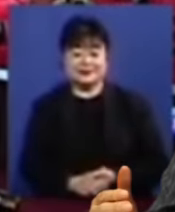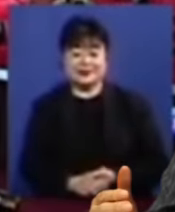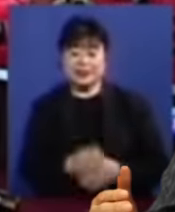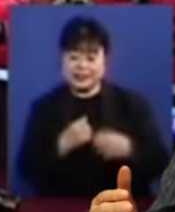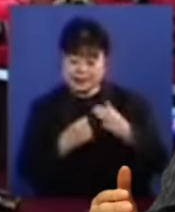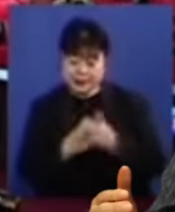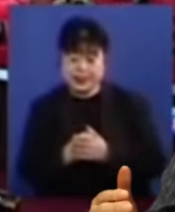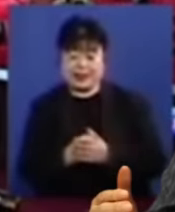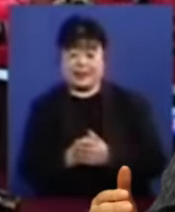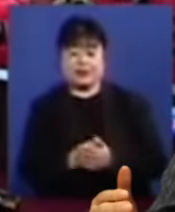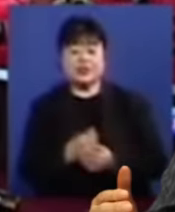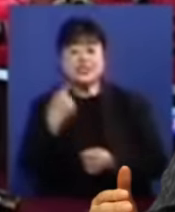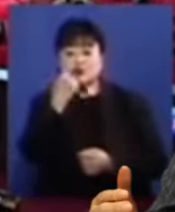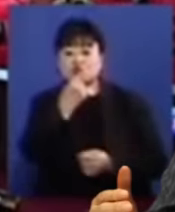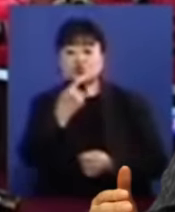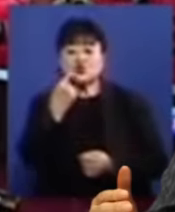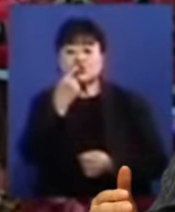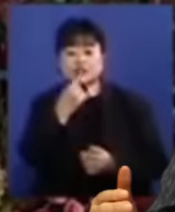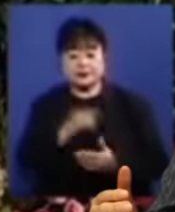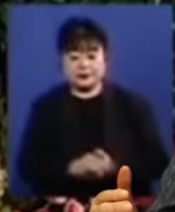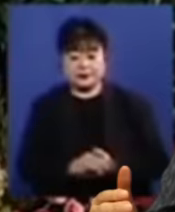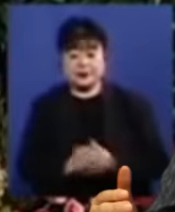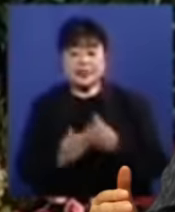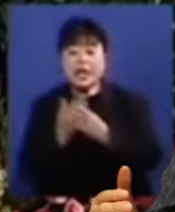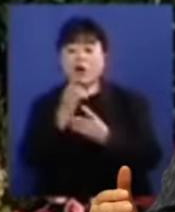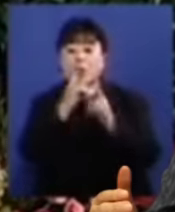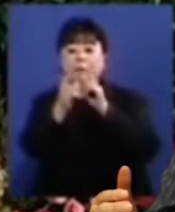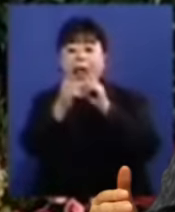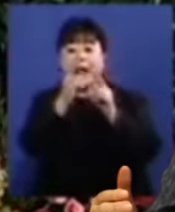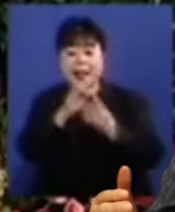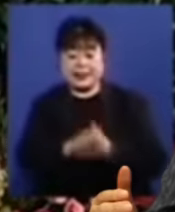그러므로 우리 입술에서 나오는 말이